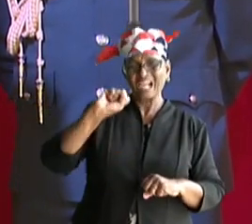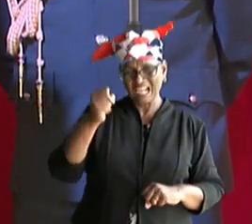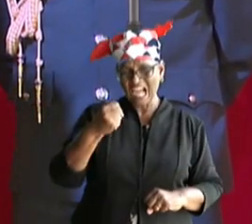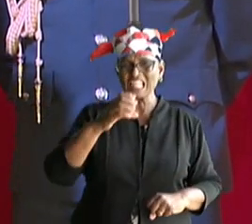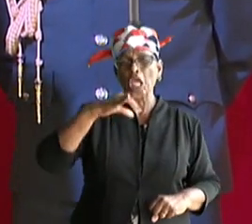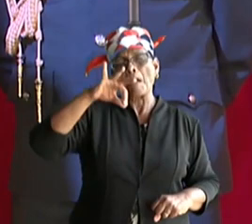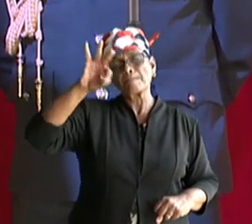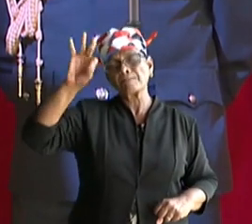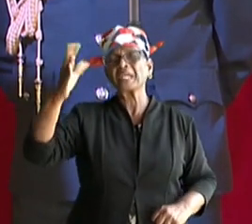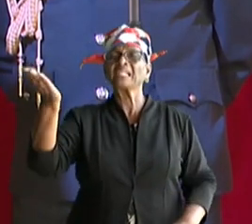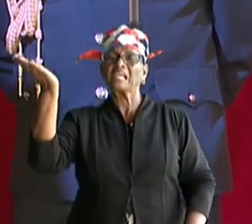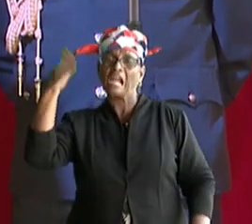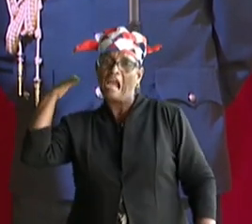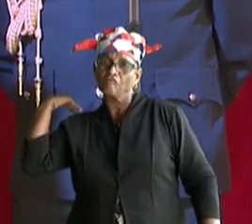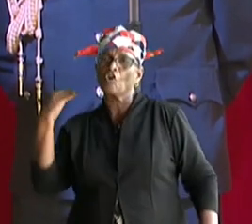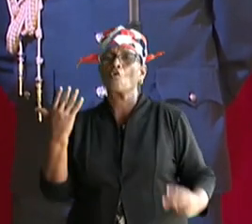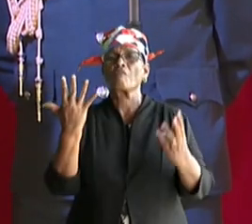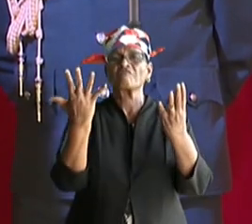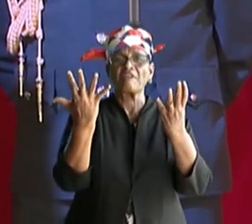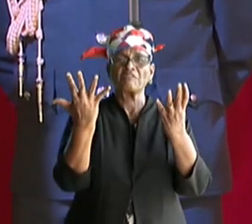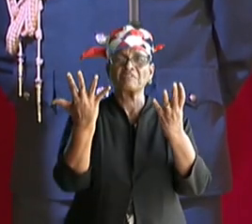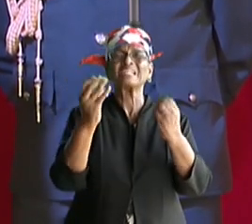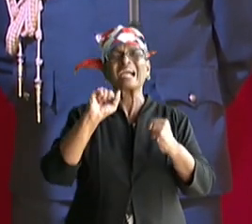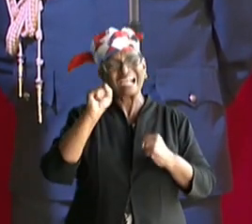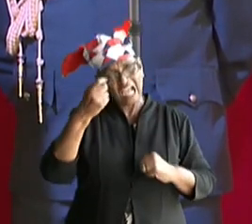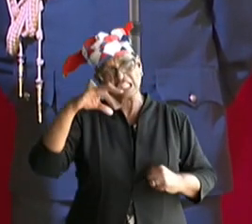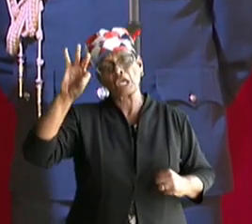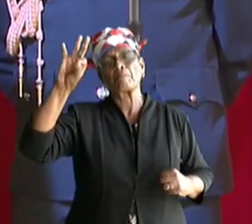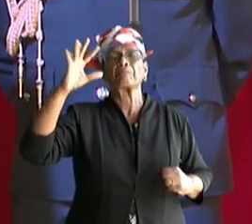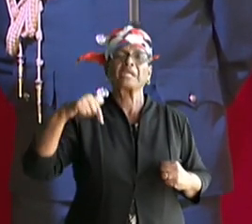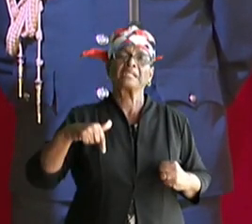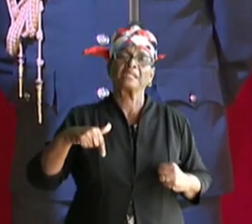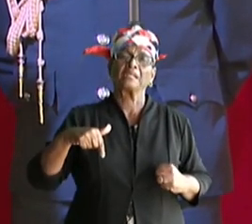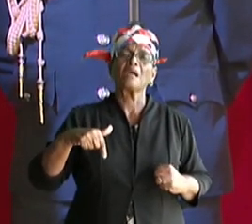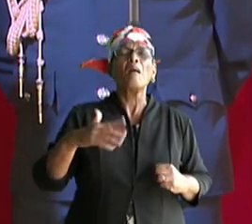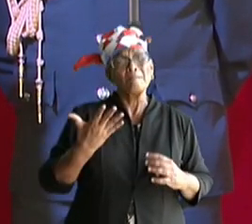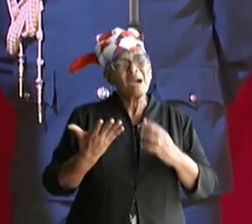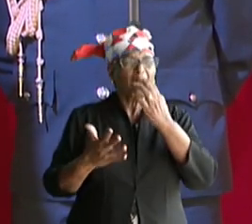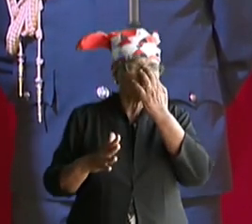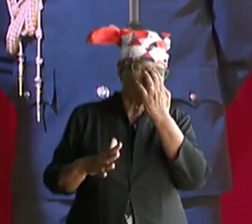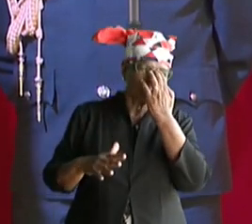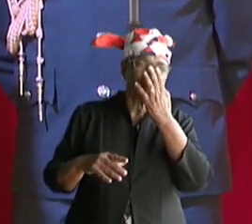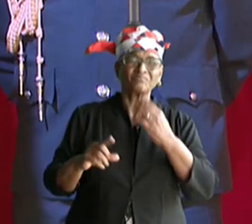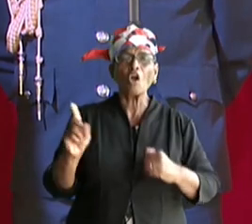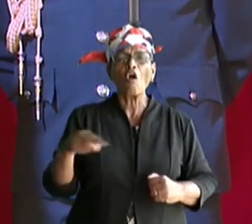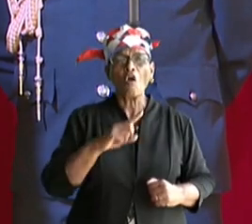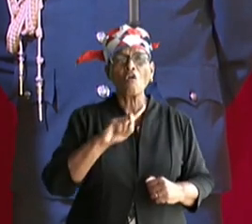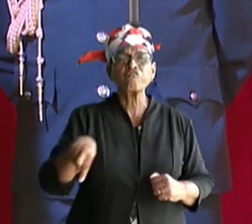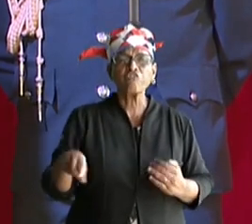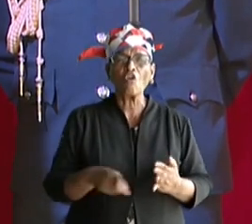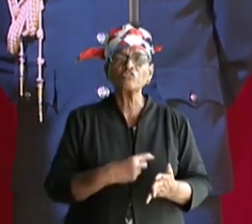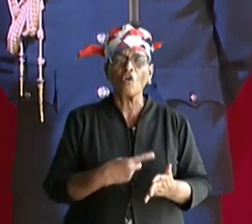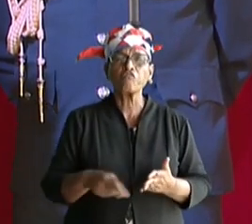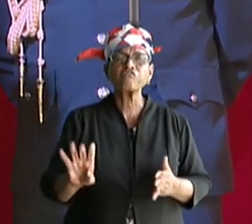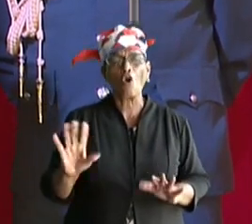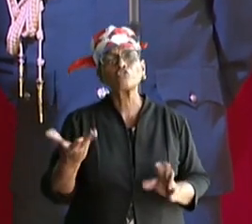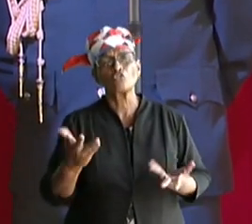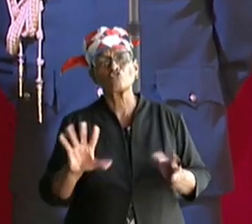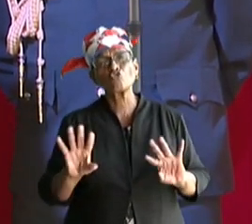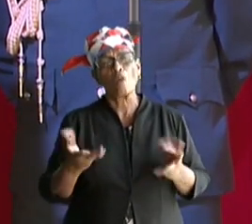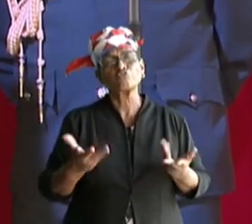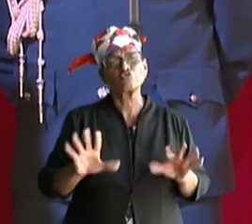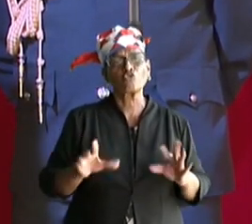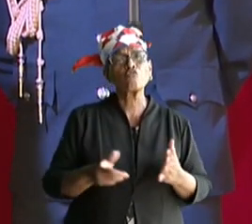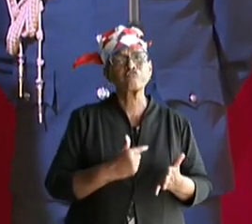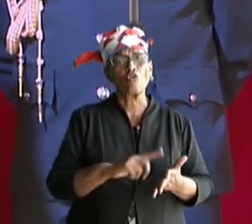afgelopen 45 jaar. Meneer voorzitter, er zijn zeker fouten gemaakt. En ja, in sommige